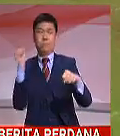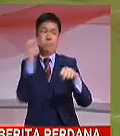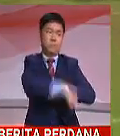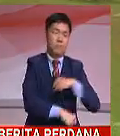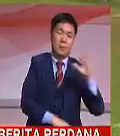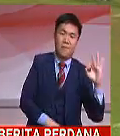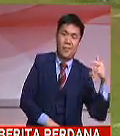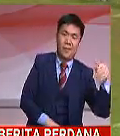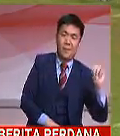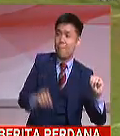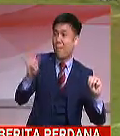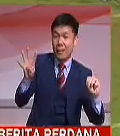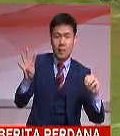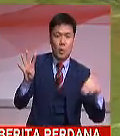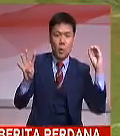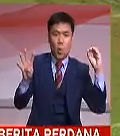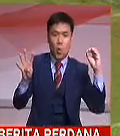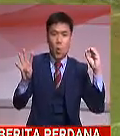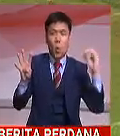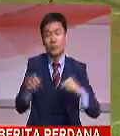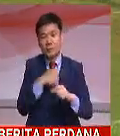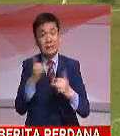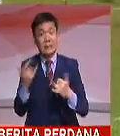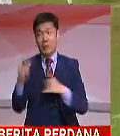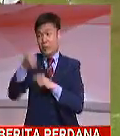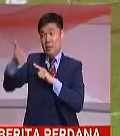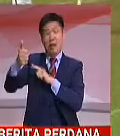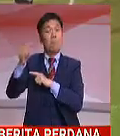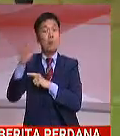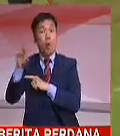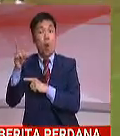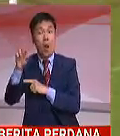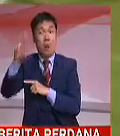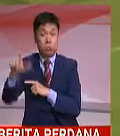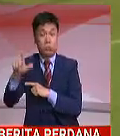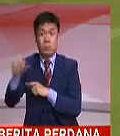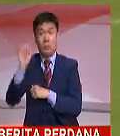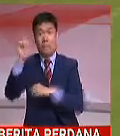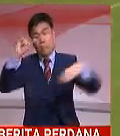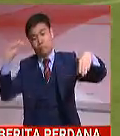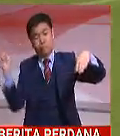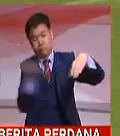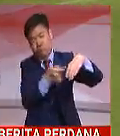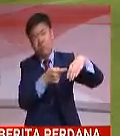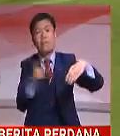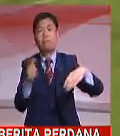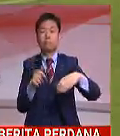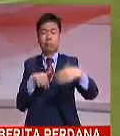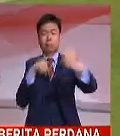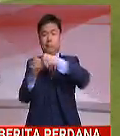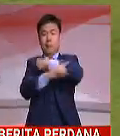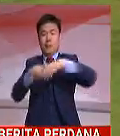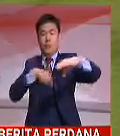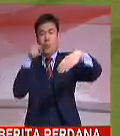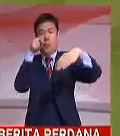Project FM SDN 4 kosong skor kendalian Wadul Azzam Rizal itu memperoleh gol pertama hasil sepakan percuma menit